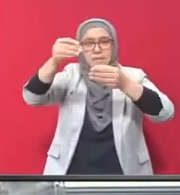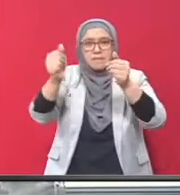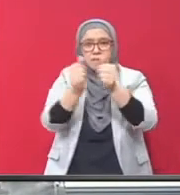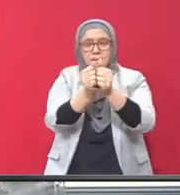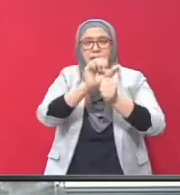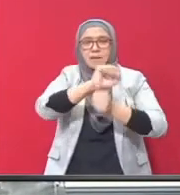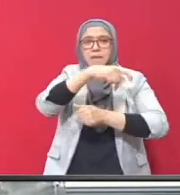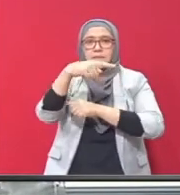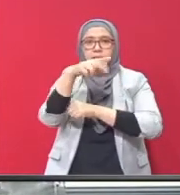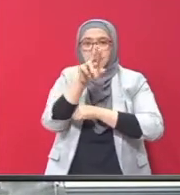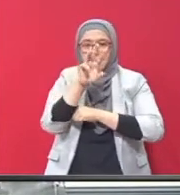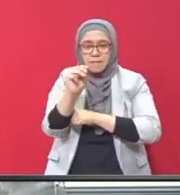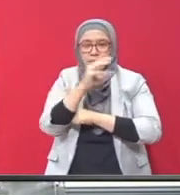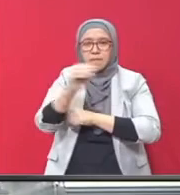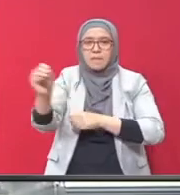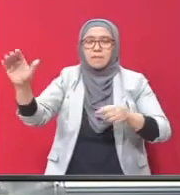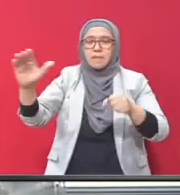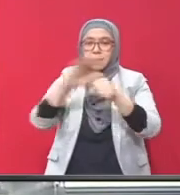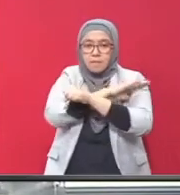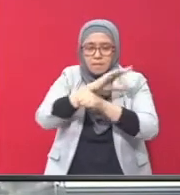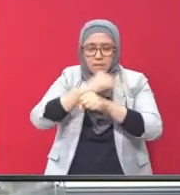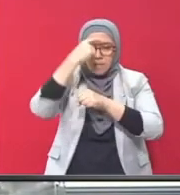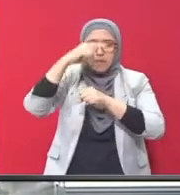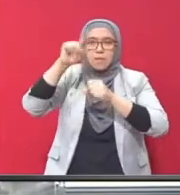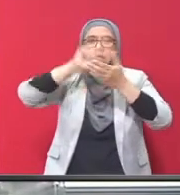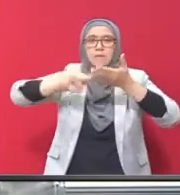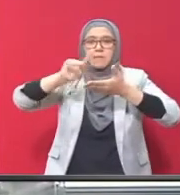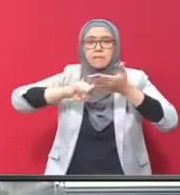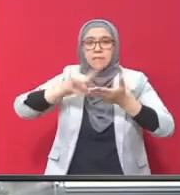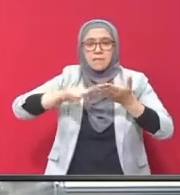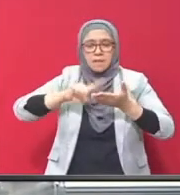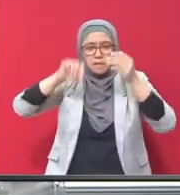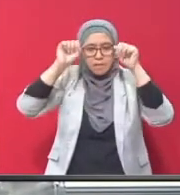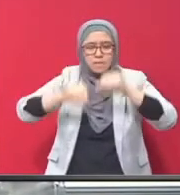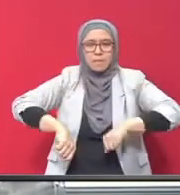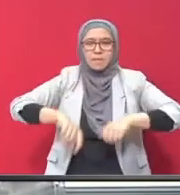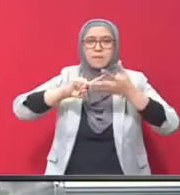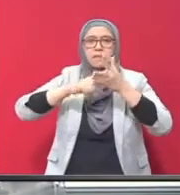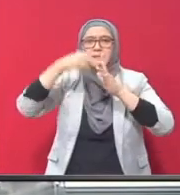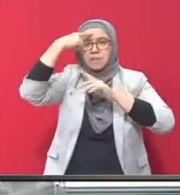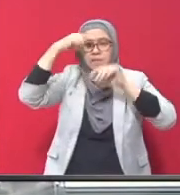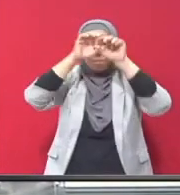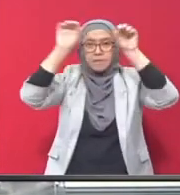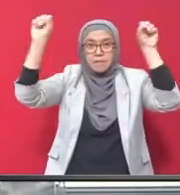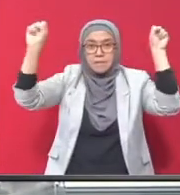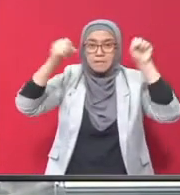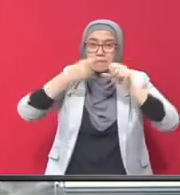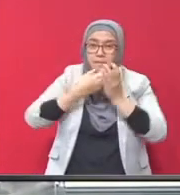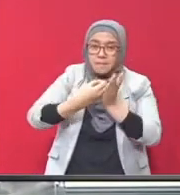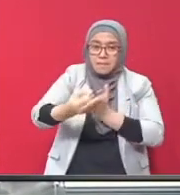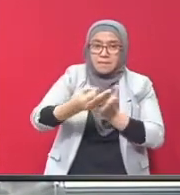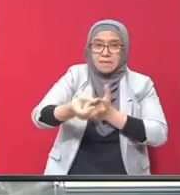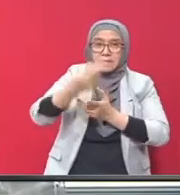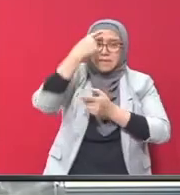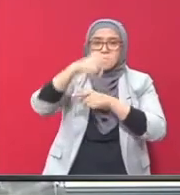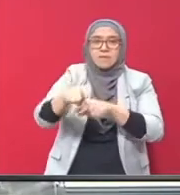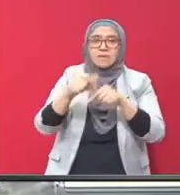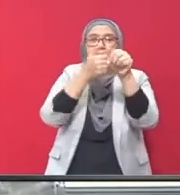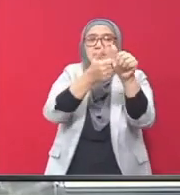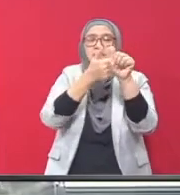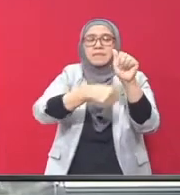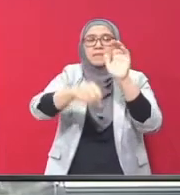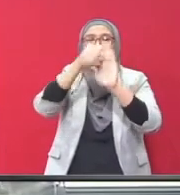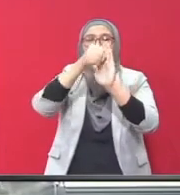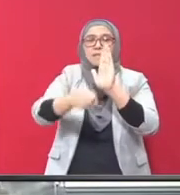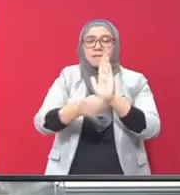dengan spion rem dan melengkapkan agar setan dapat dimulai kan kata majikan majikan yang gagal mematuhi syarat-syarat